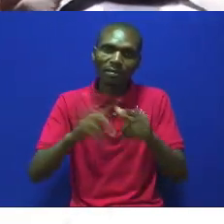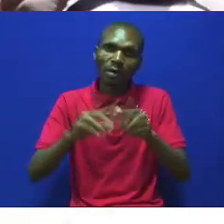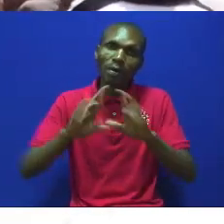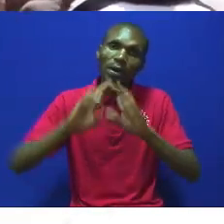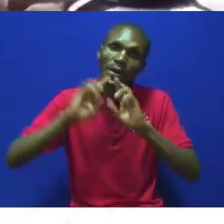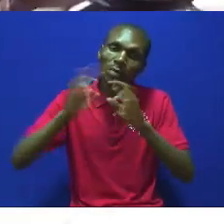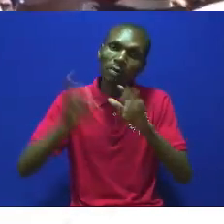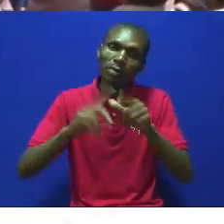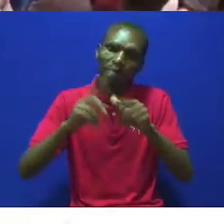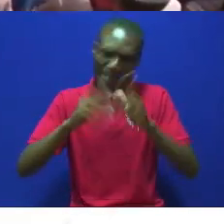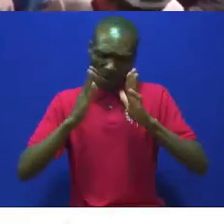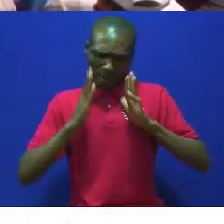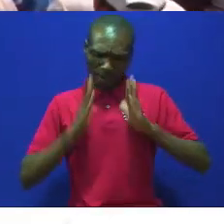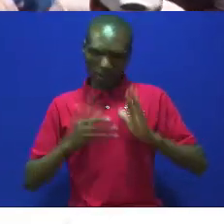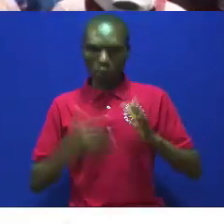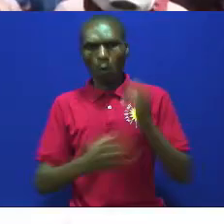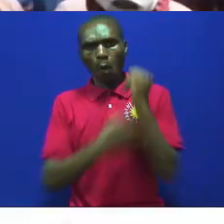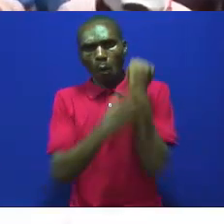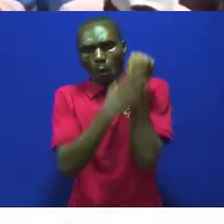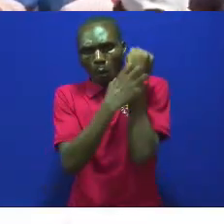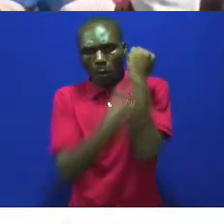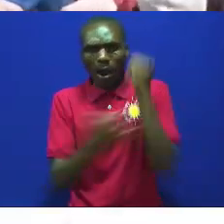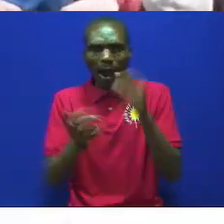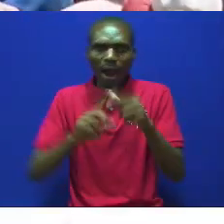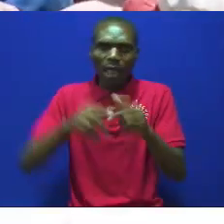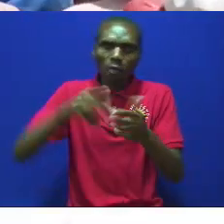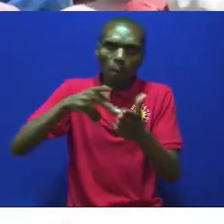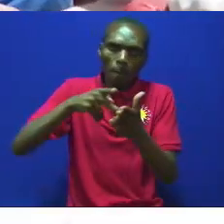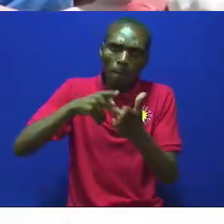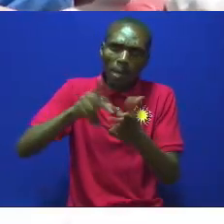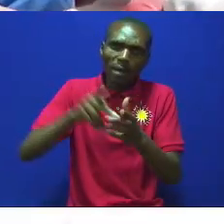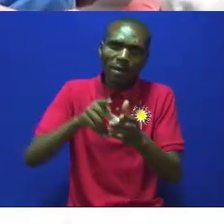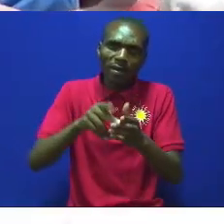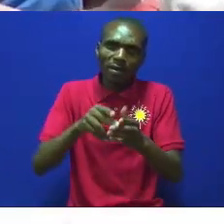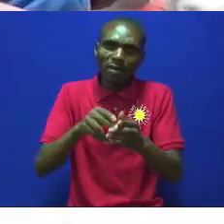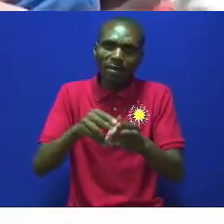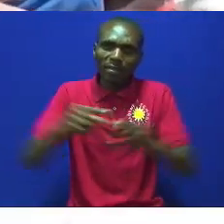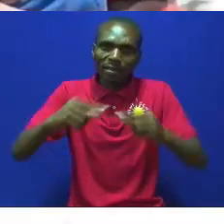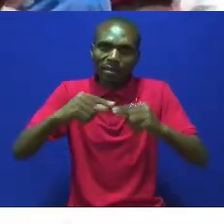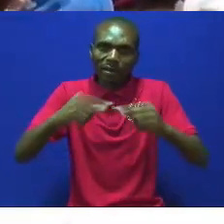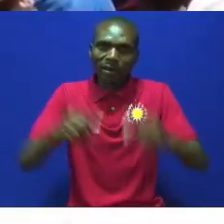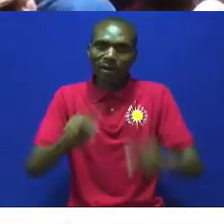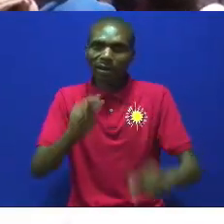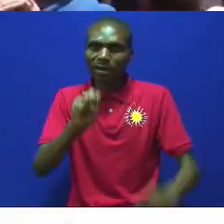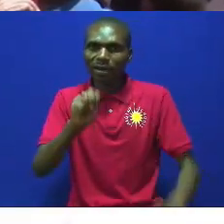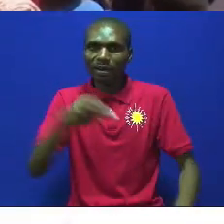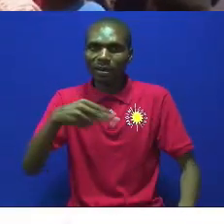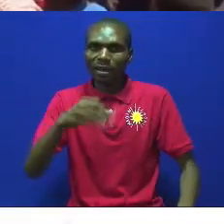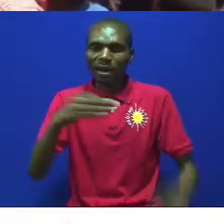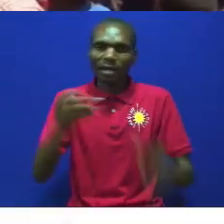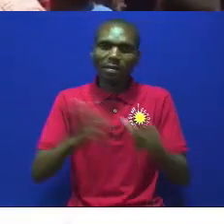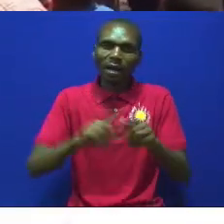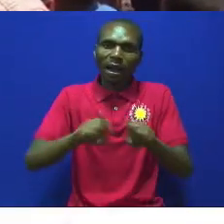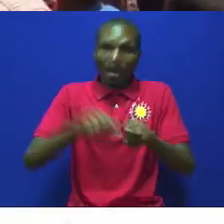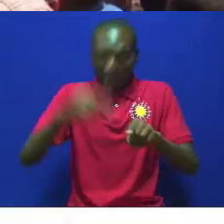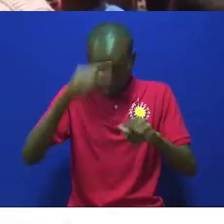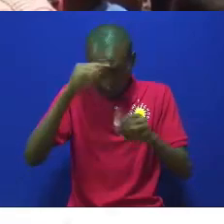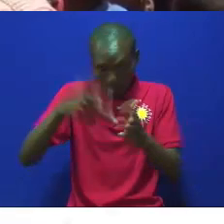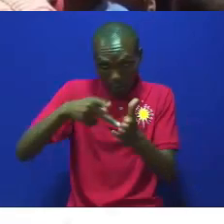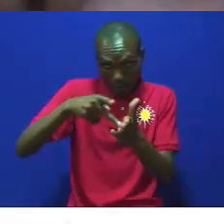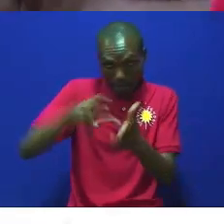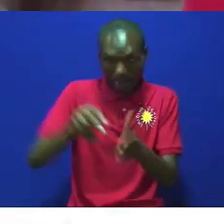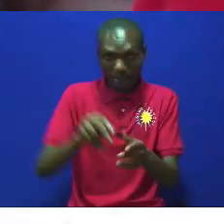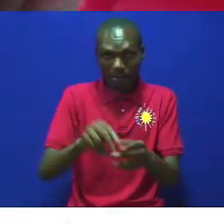yule mtu ambaye hana uwezo ya kulipa kadi ya NHIF, sisi kama serikali tutamulipia hiyo kadi